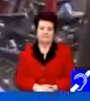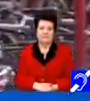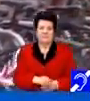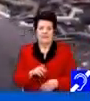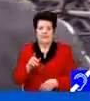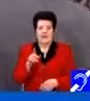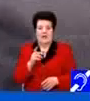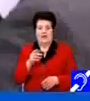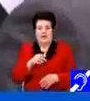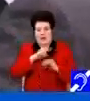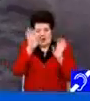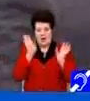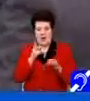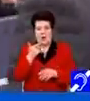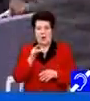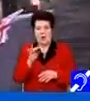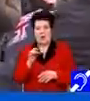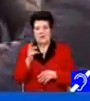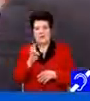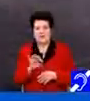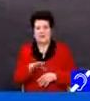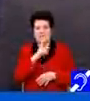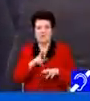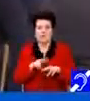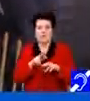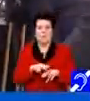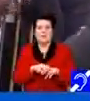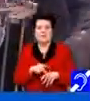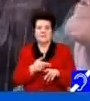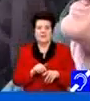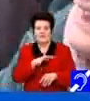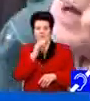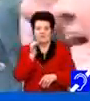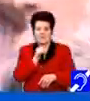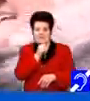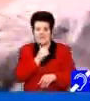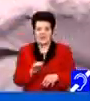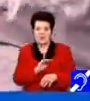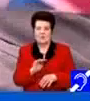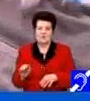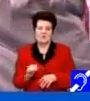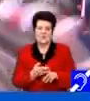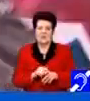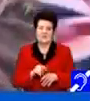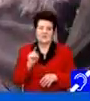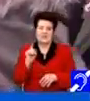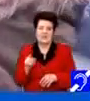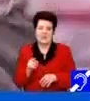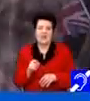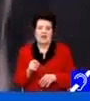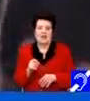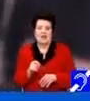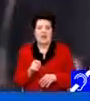Meghan Markle, logodnica prințului Harry al Marii Britanii, a fost botezată. Ceremonia a avut loc în secret și a fost oficiată de arhiepiscopul de Canterbury. La